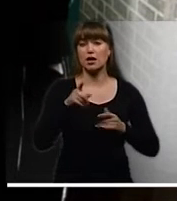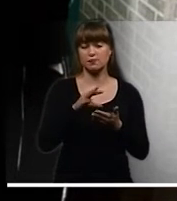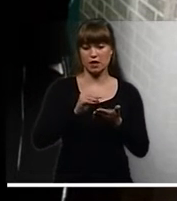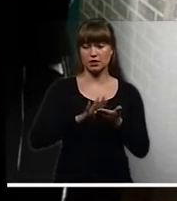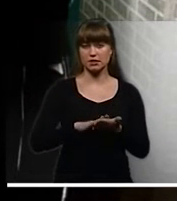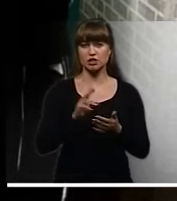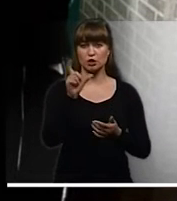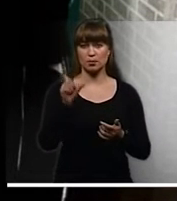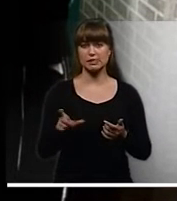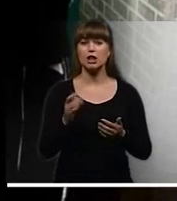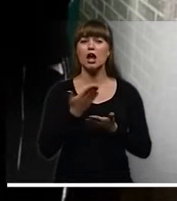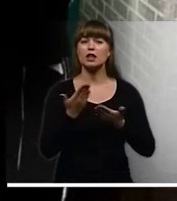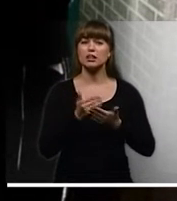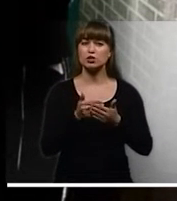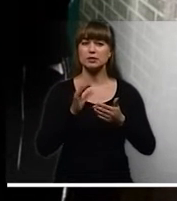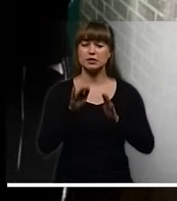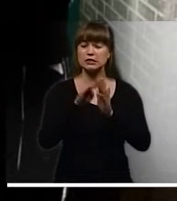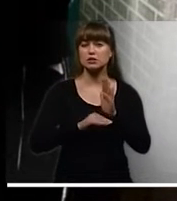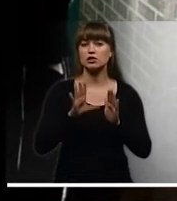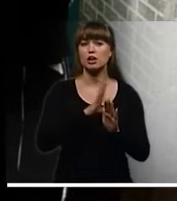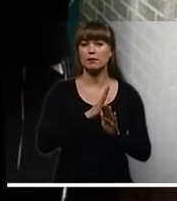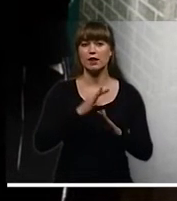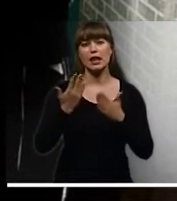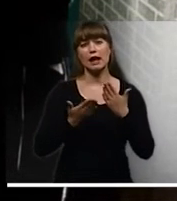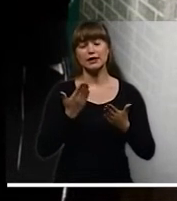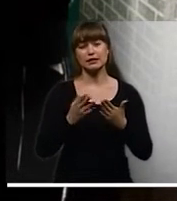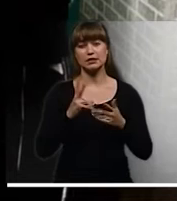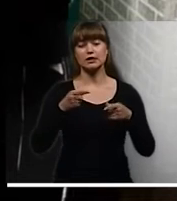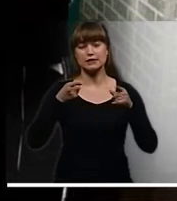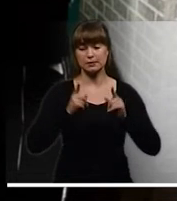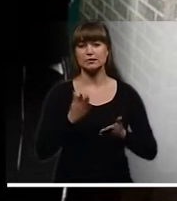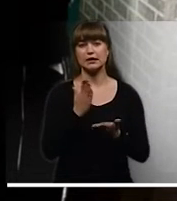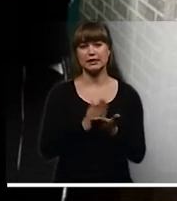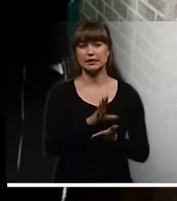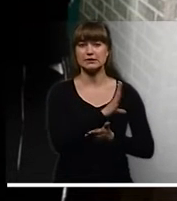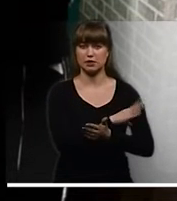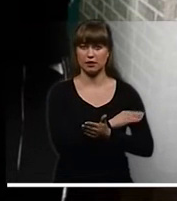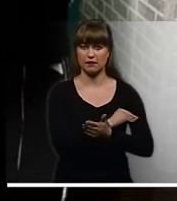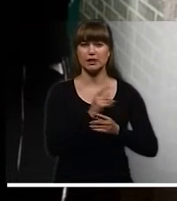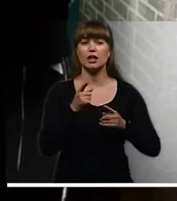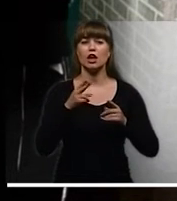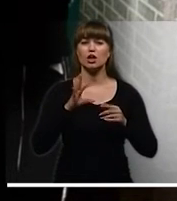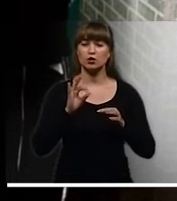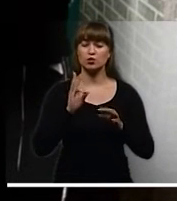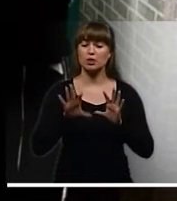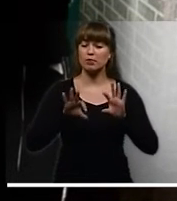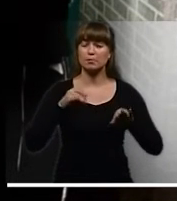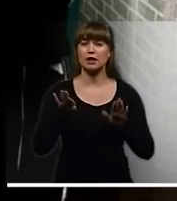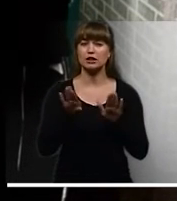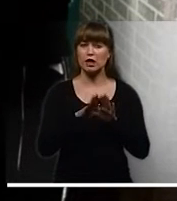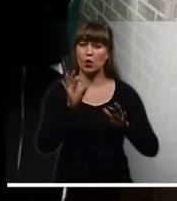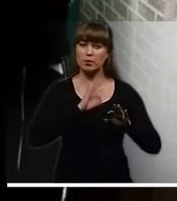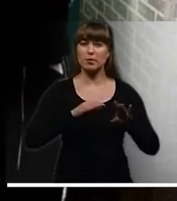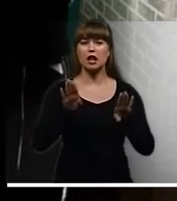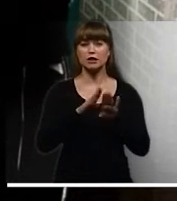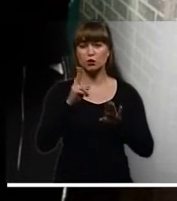был назначен пациенту и до какой степени происходит снижение. Если на самом деле есть артериальная гипертензия, нужно подобрать такой